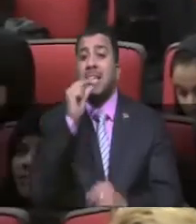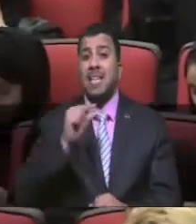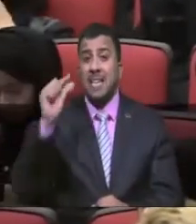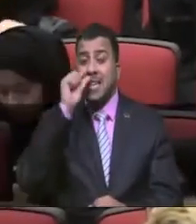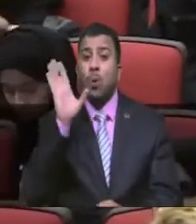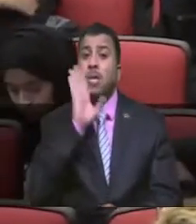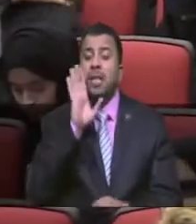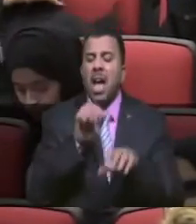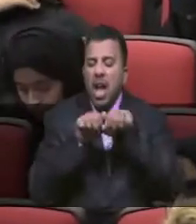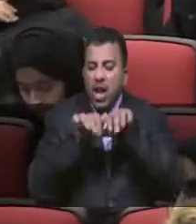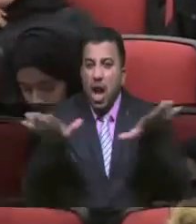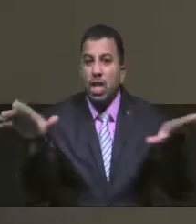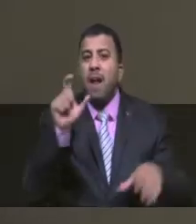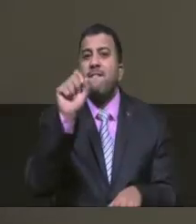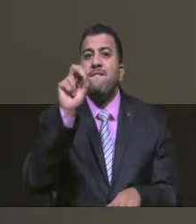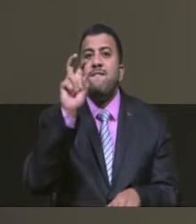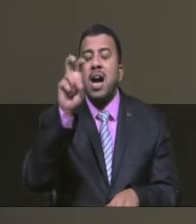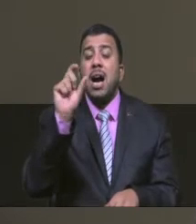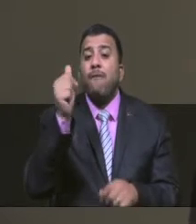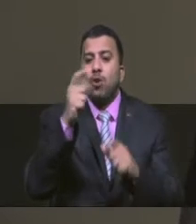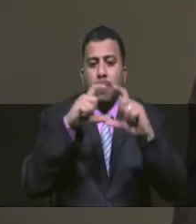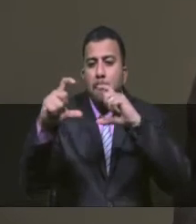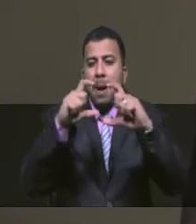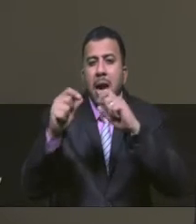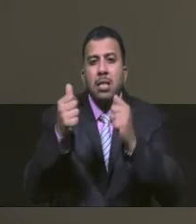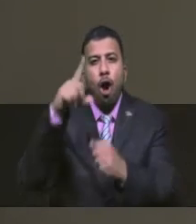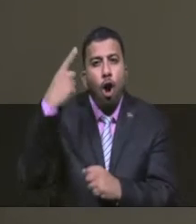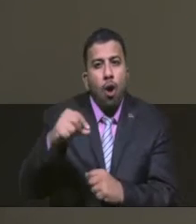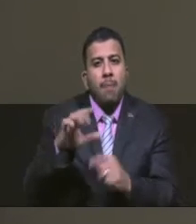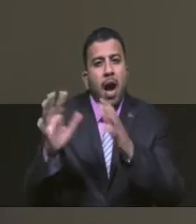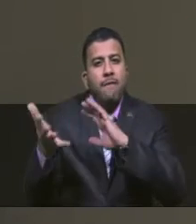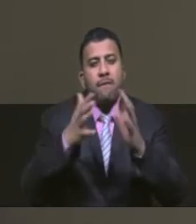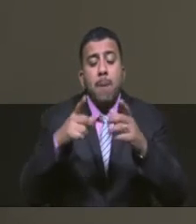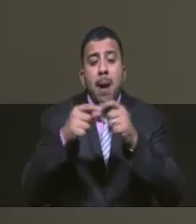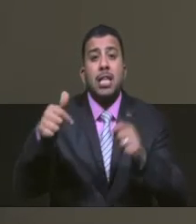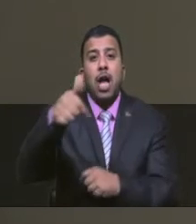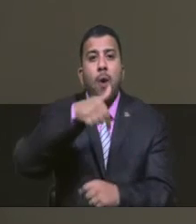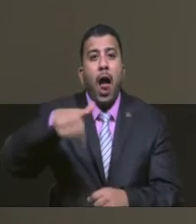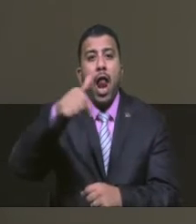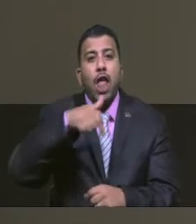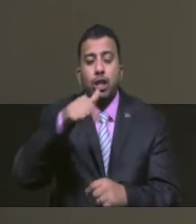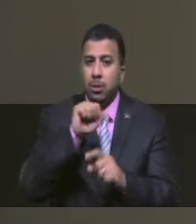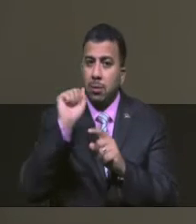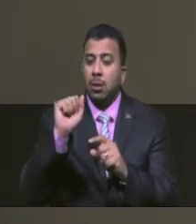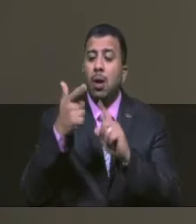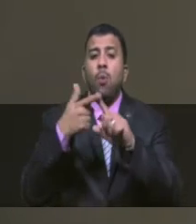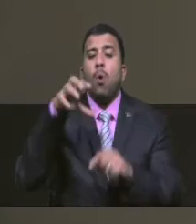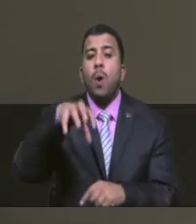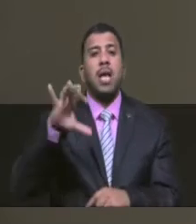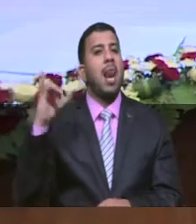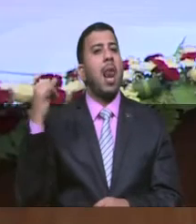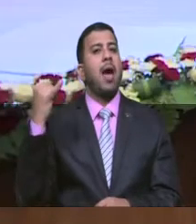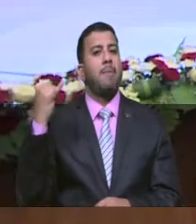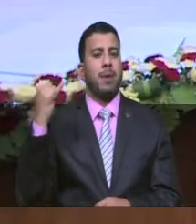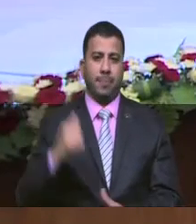والتعليمية في نشر الفقه المصرفي الإسلامي في دول مجلس التعاون الخليجي على نحو خاص والوطن العربي بشكل